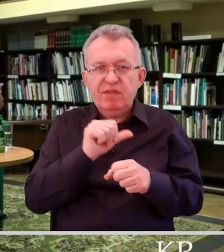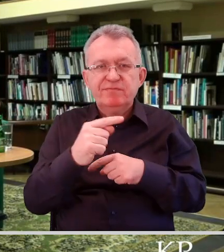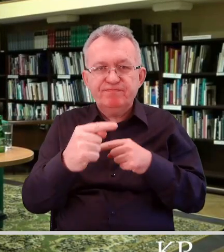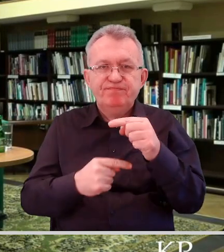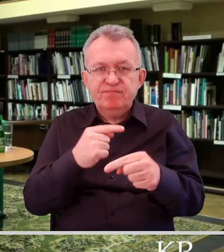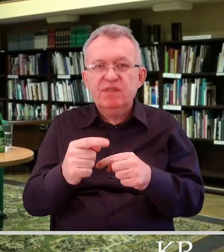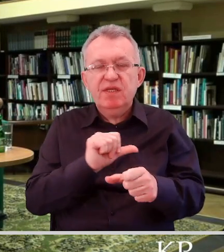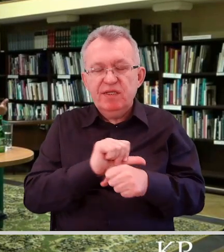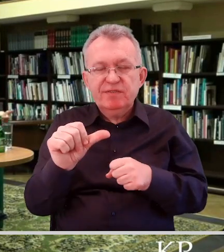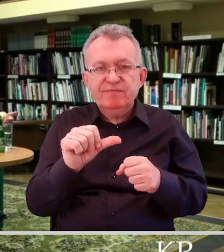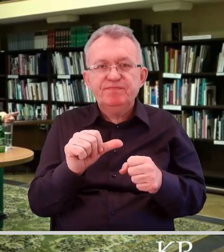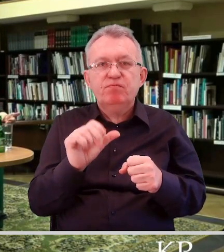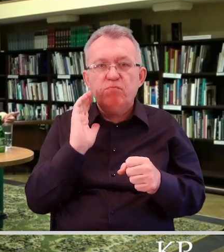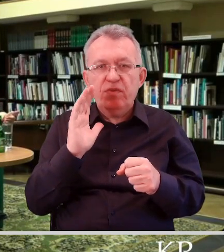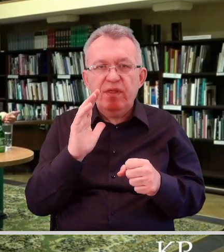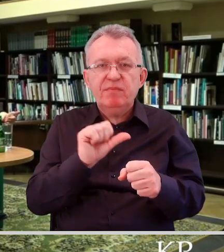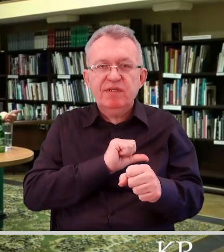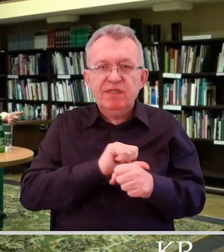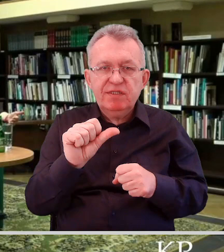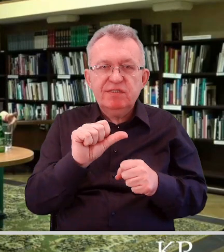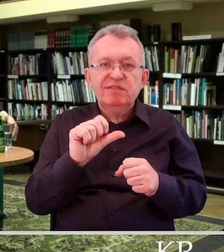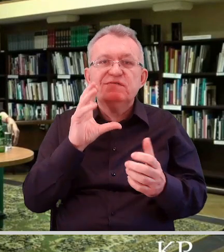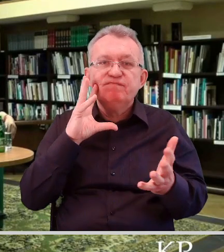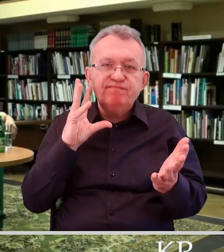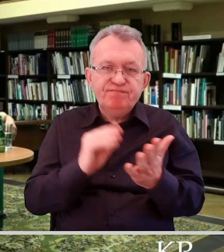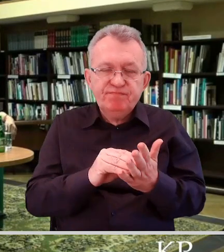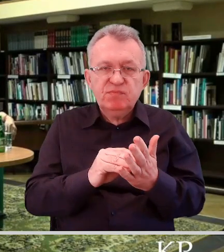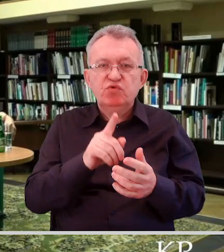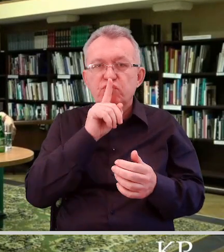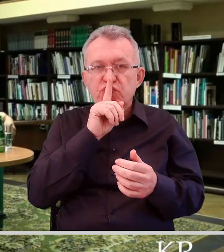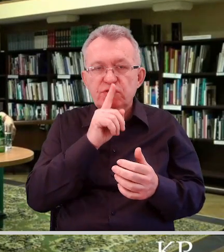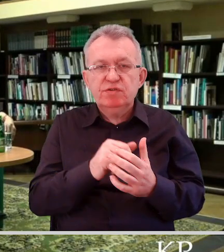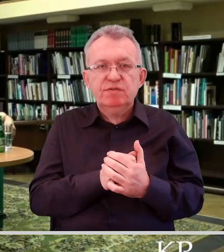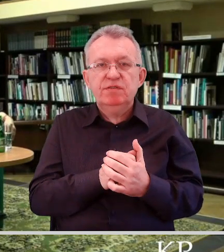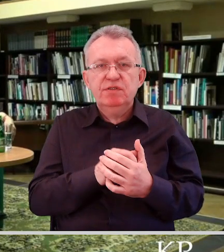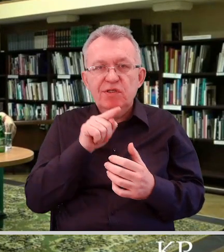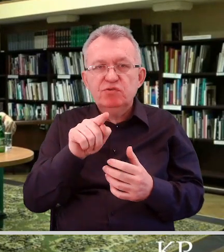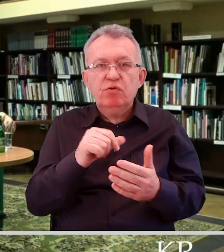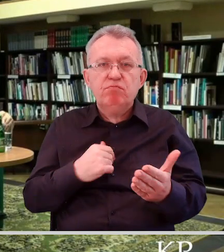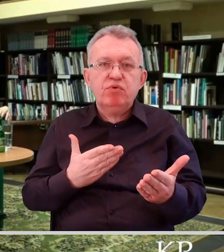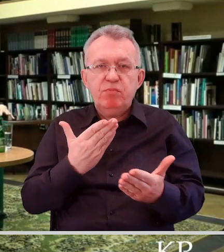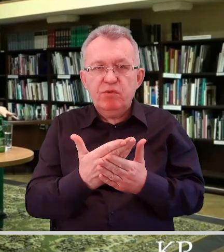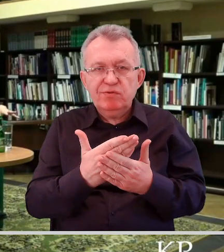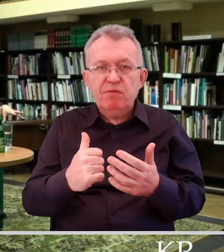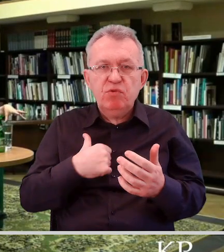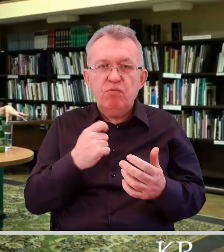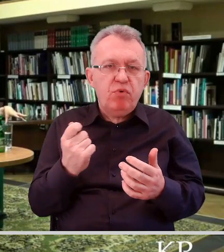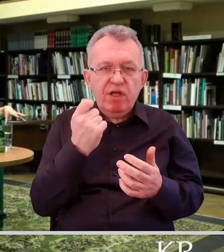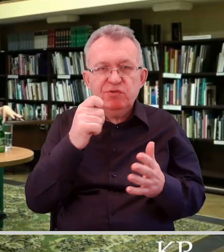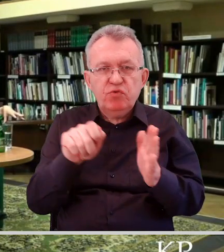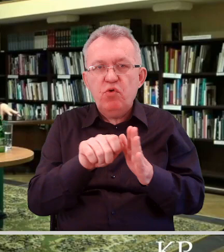On zresztą się przebija, potem się znowu w ciszę jakąś tam zapada. I to, co proponuję, to jest, żeby pojechać do